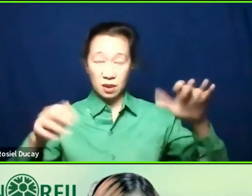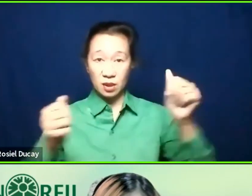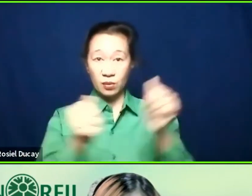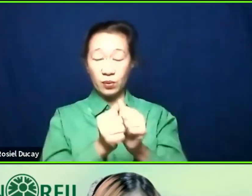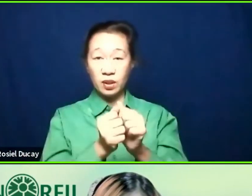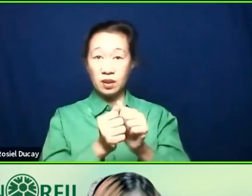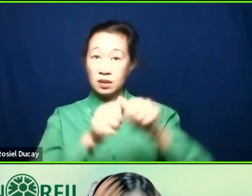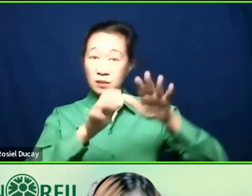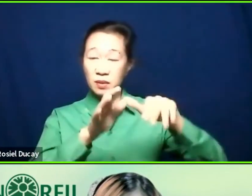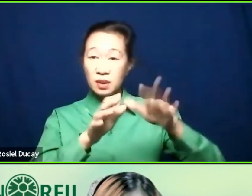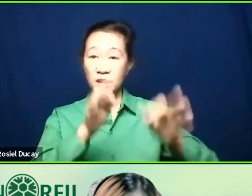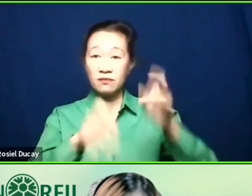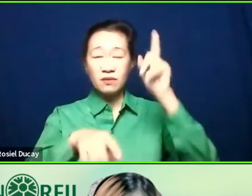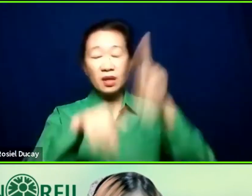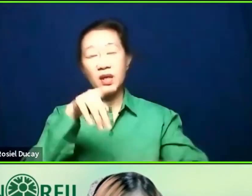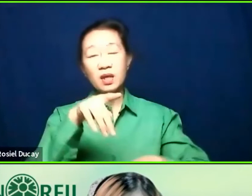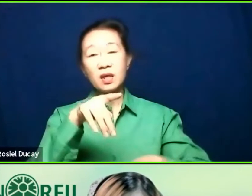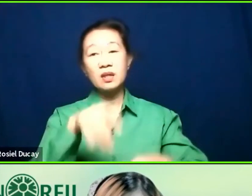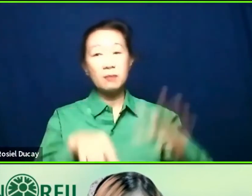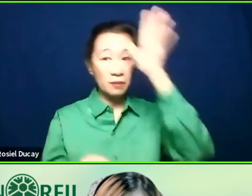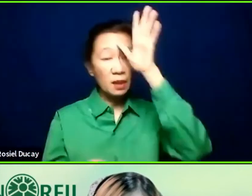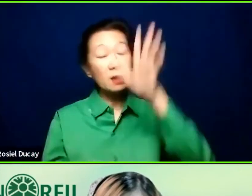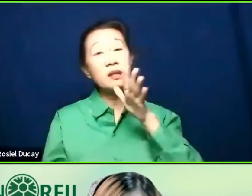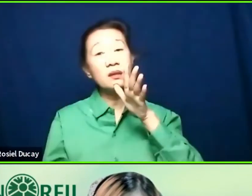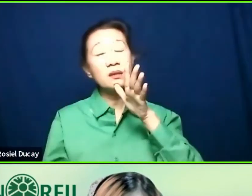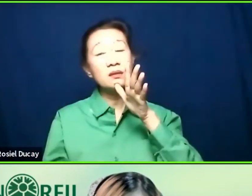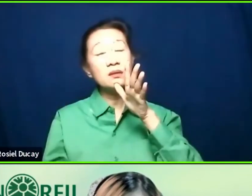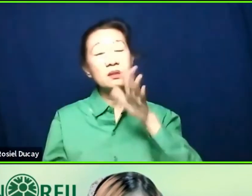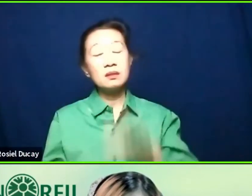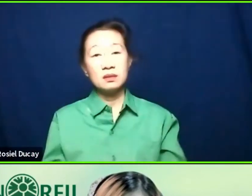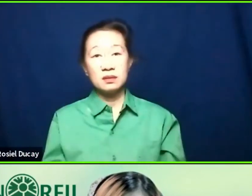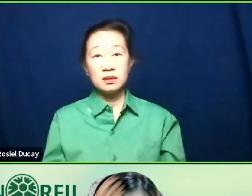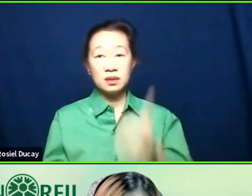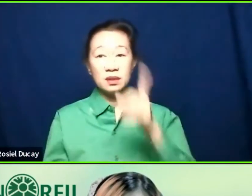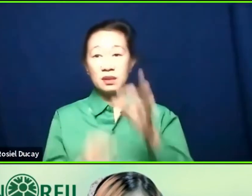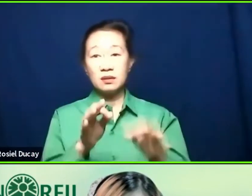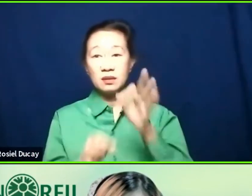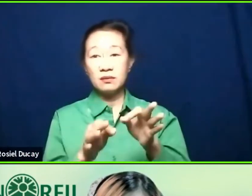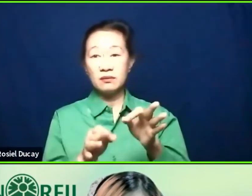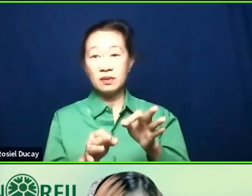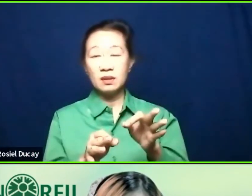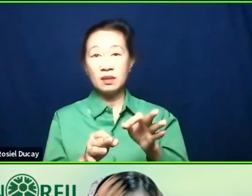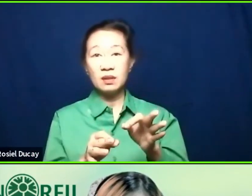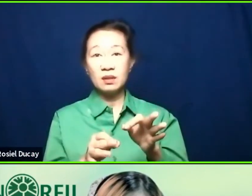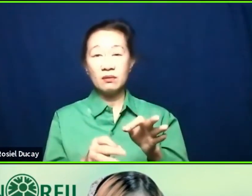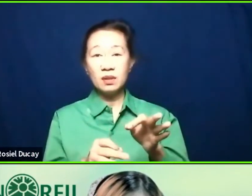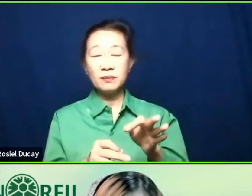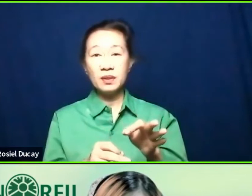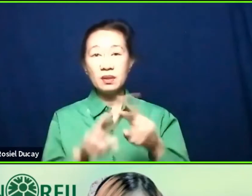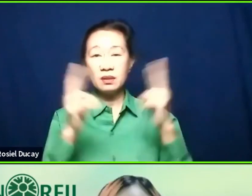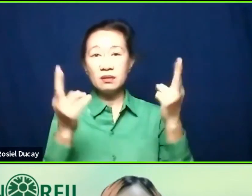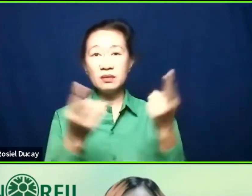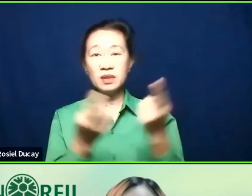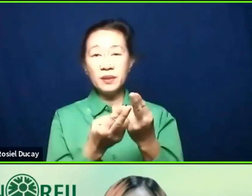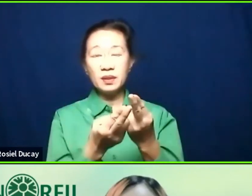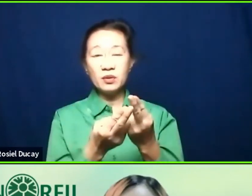kapansanan. Kung hindi kaya, no, ng mga magulang, baka meron din, no, mga kamag-anak na